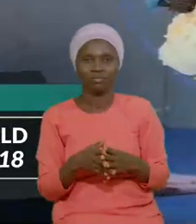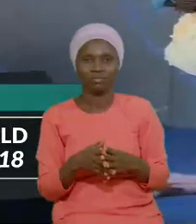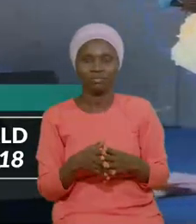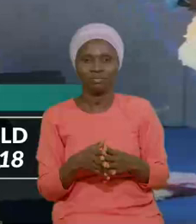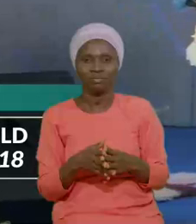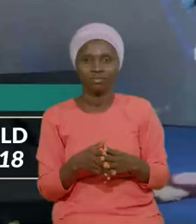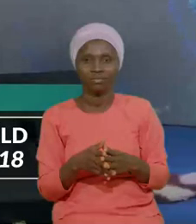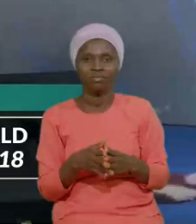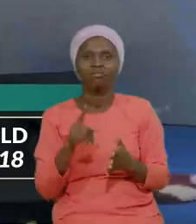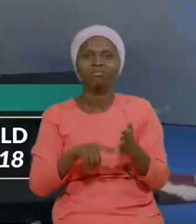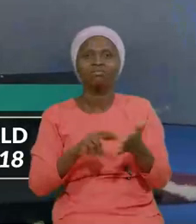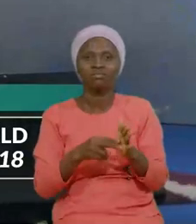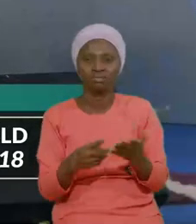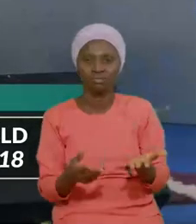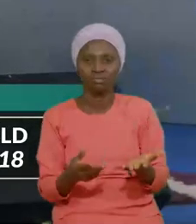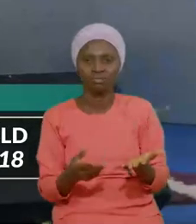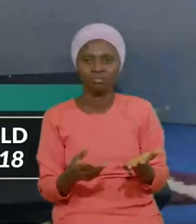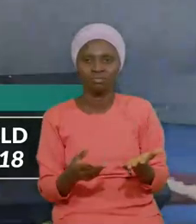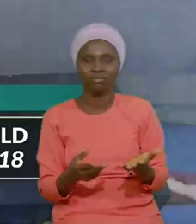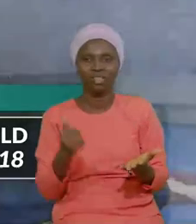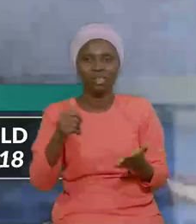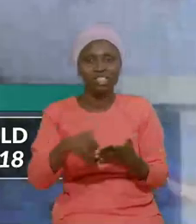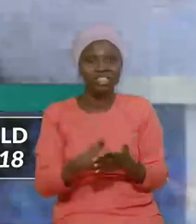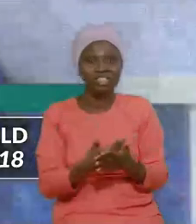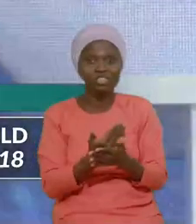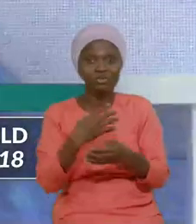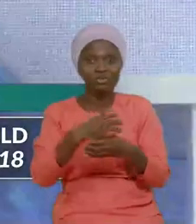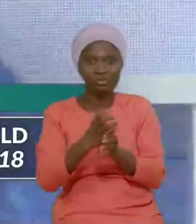Si quelqu'un est en Christ, il est une nouvelle créature.